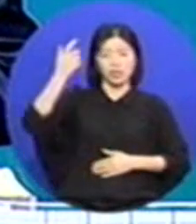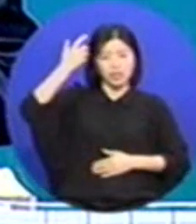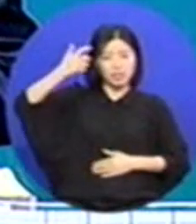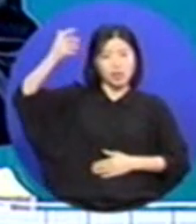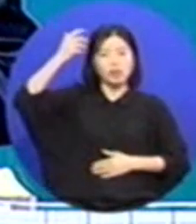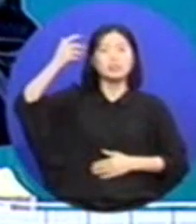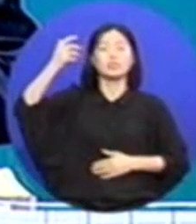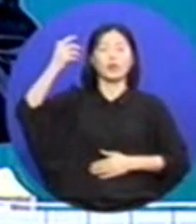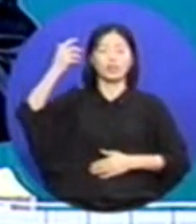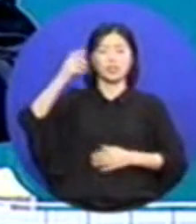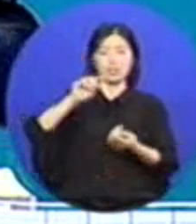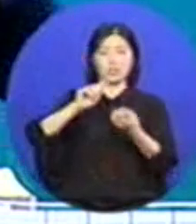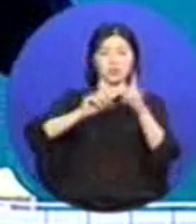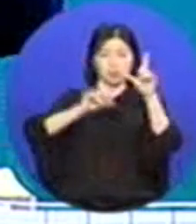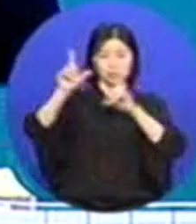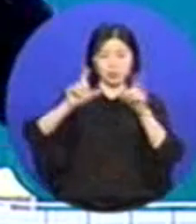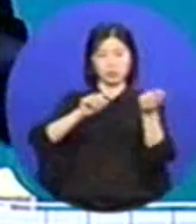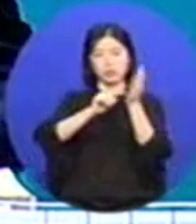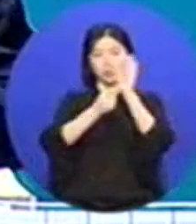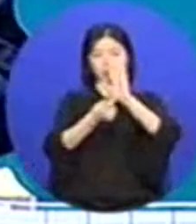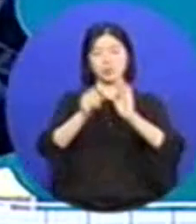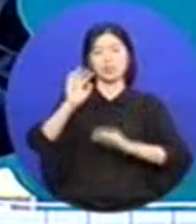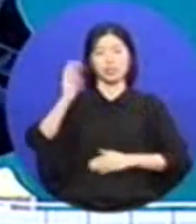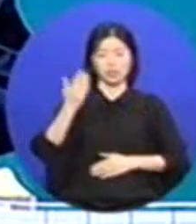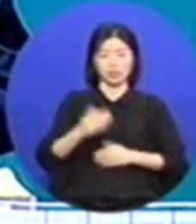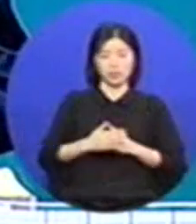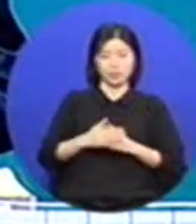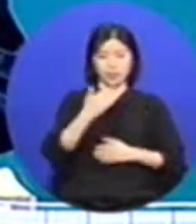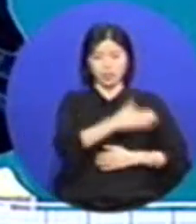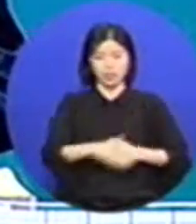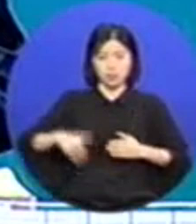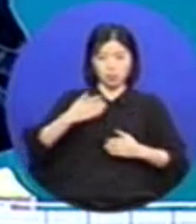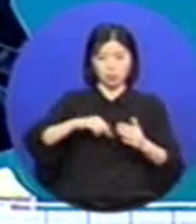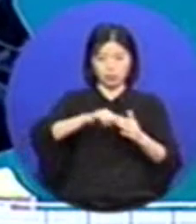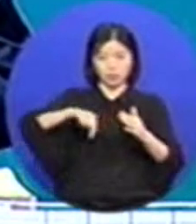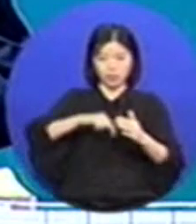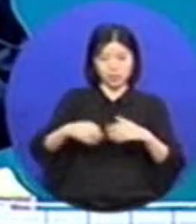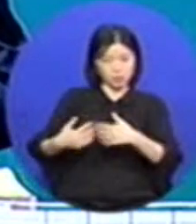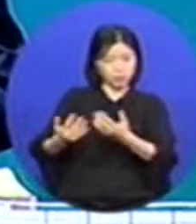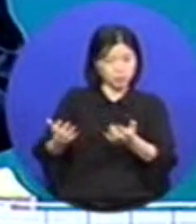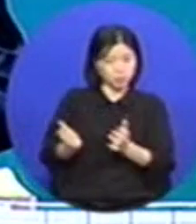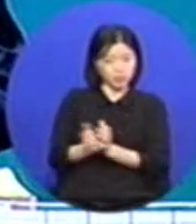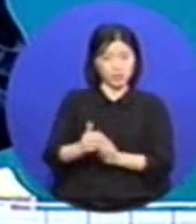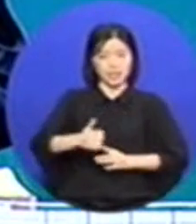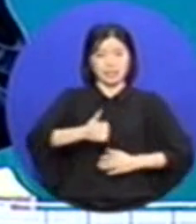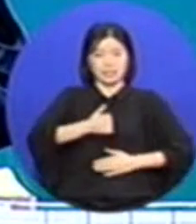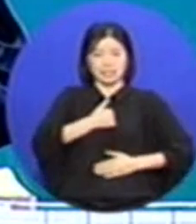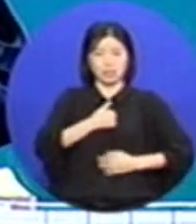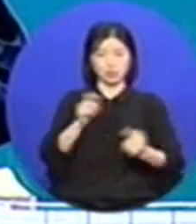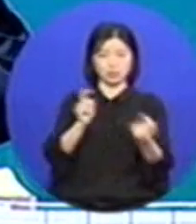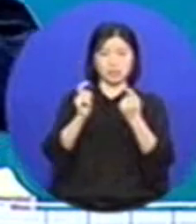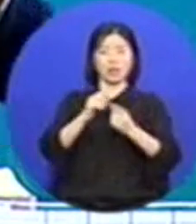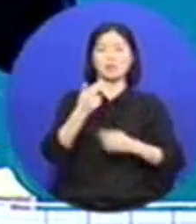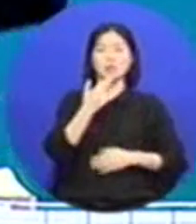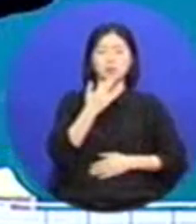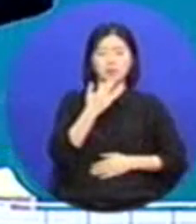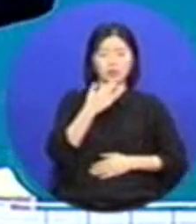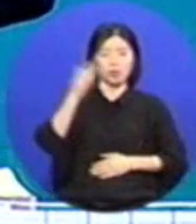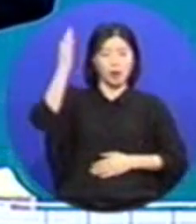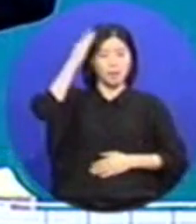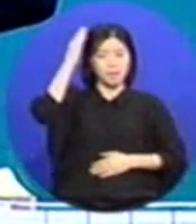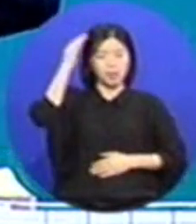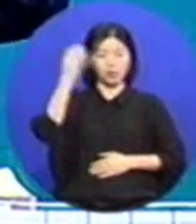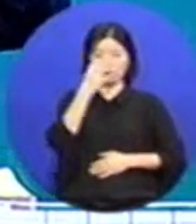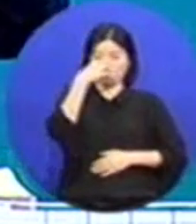거예요 이 몸 안에 있는 지체는 요 자존심 싸움이 없어요 머리라고